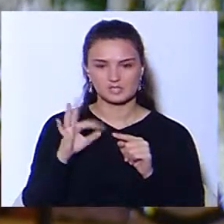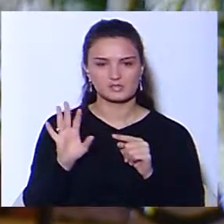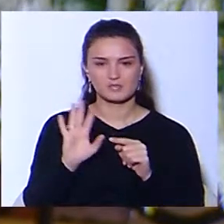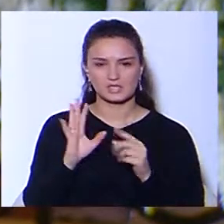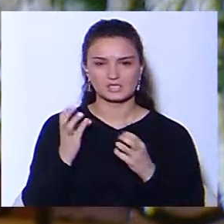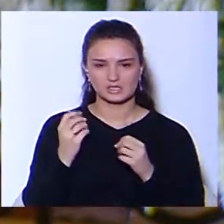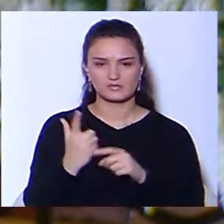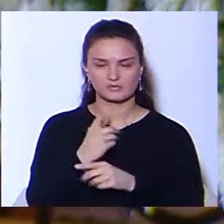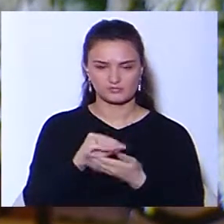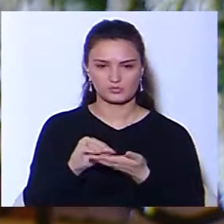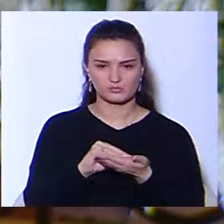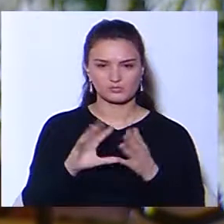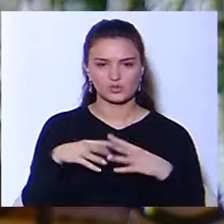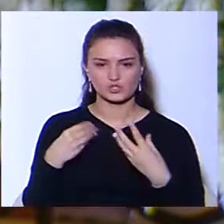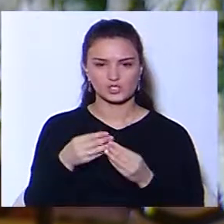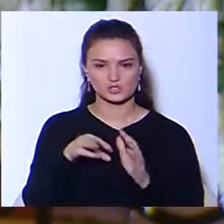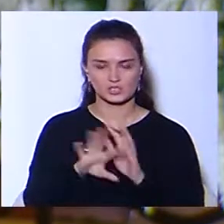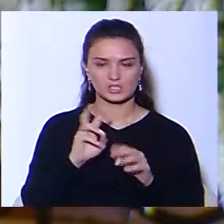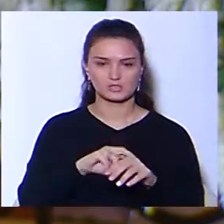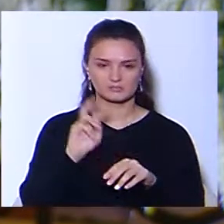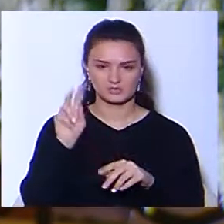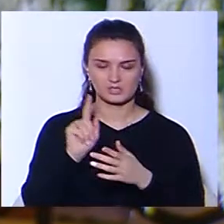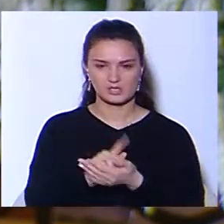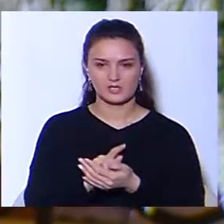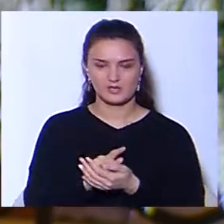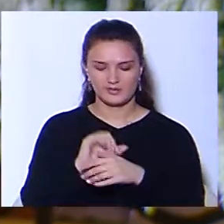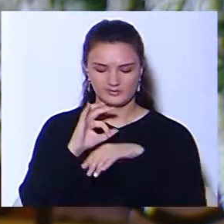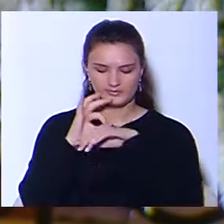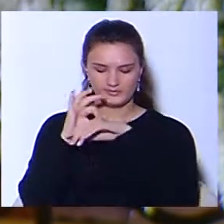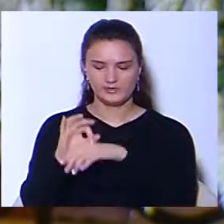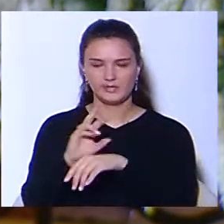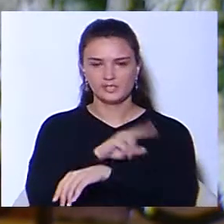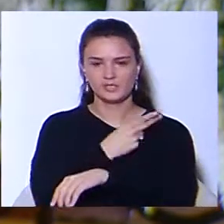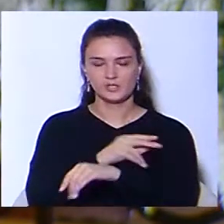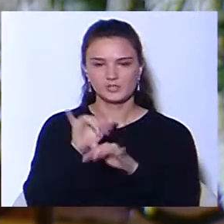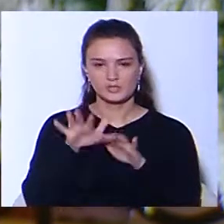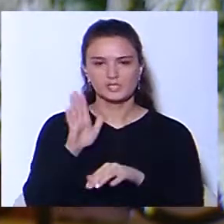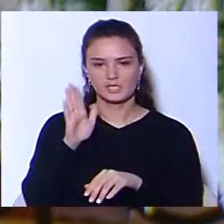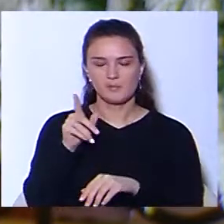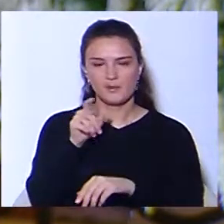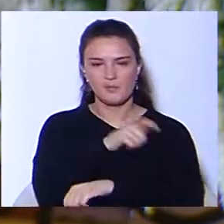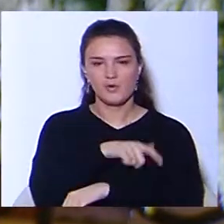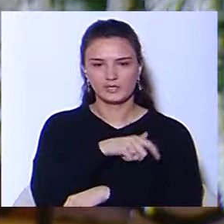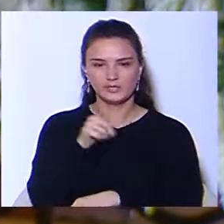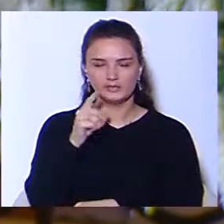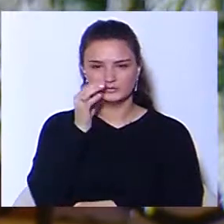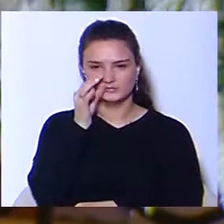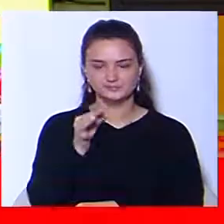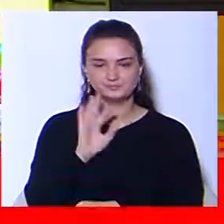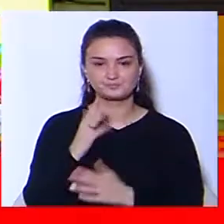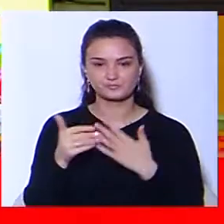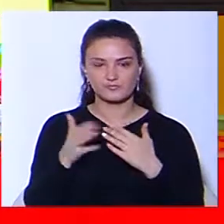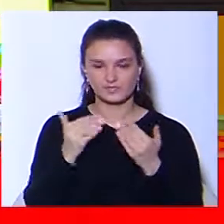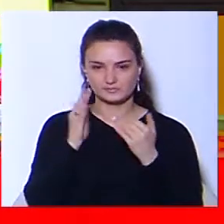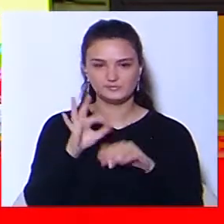არა კიდევ ვიმეორებ საოჯახო პირობებში. სასურველია, რომ მივიყვანოთ კლინიკაში, სადაც იქნება მორიგე სპეციალისტი. ანუ არ ვეხებით,